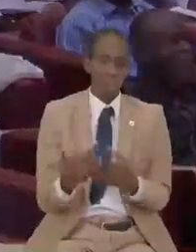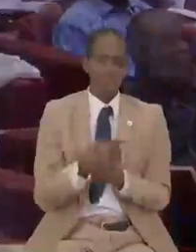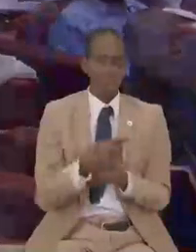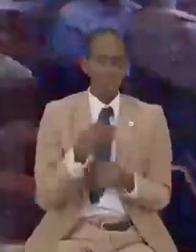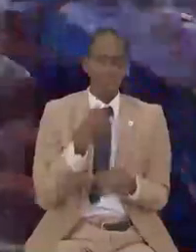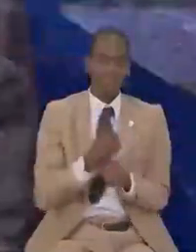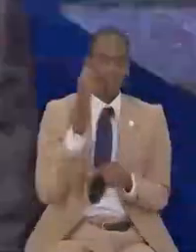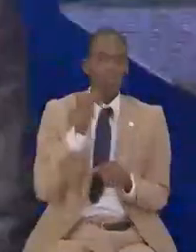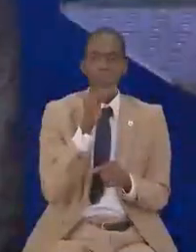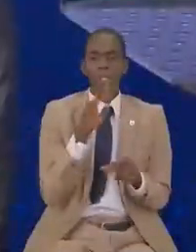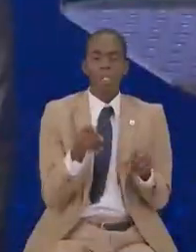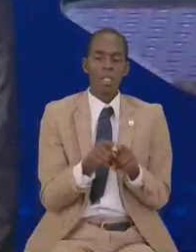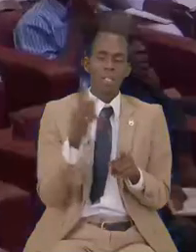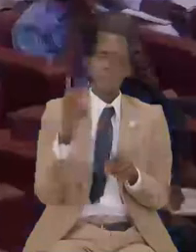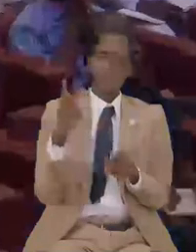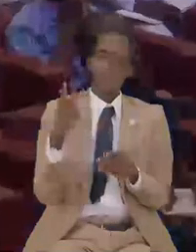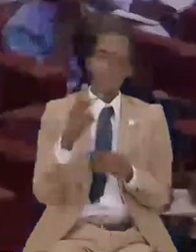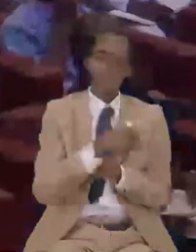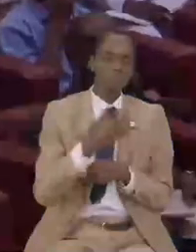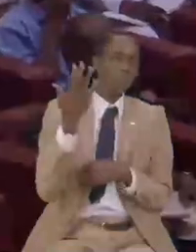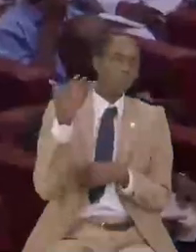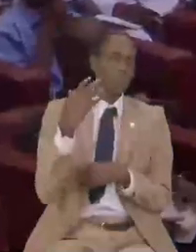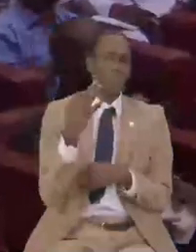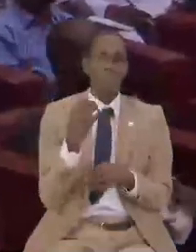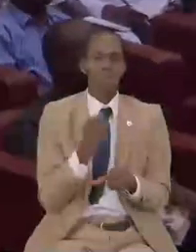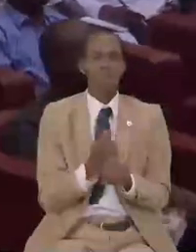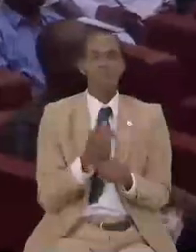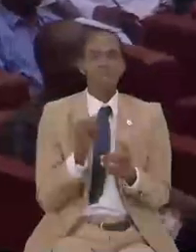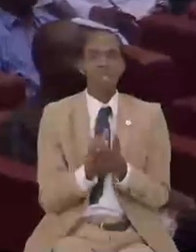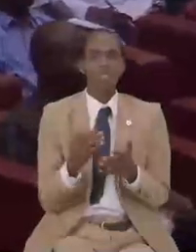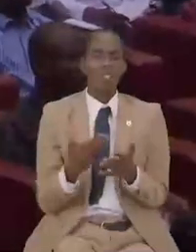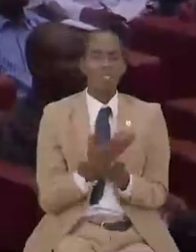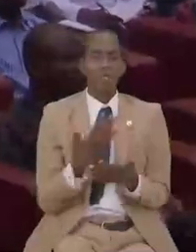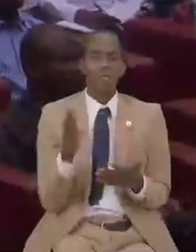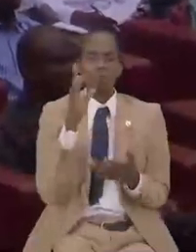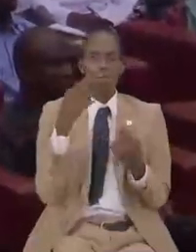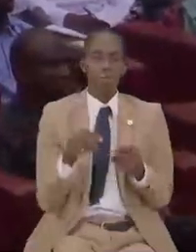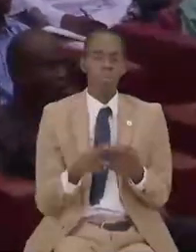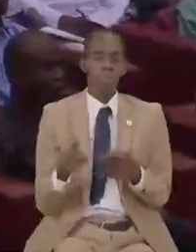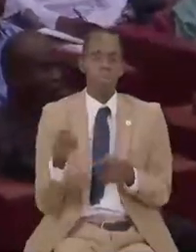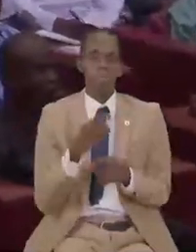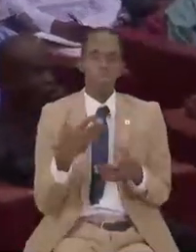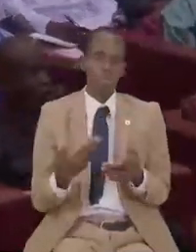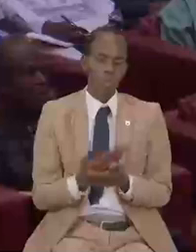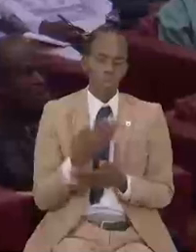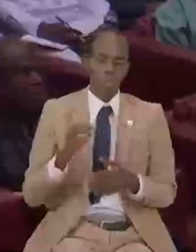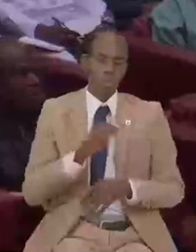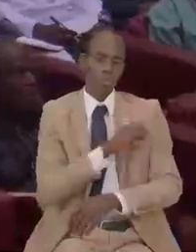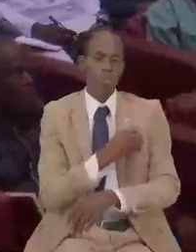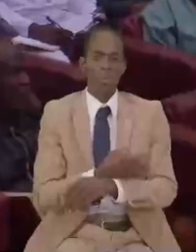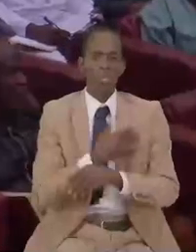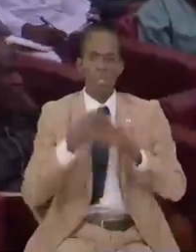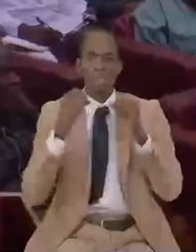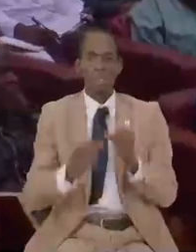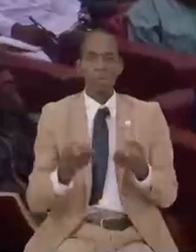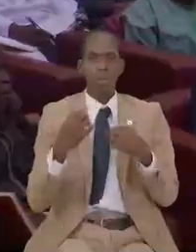chose de nouveau va vous arriver. Une nouvelle vie pour vous. Une nouvelle énergie, une nouvelle force vous sera accordée au nom